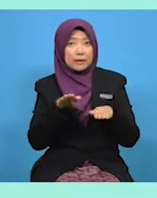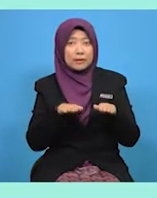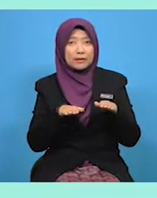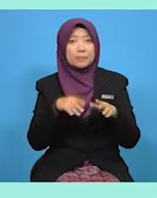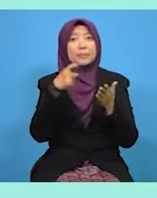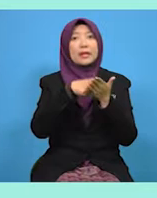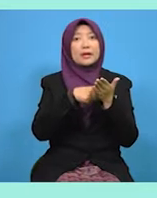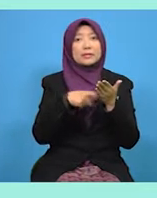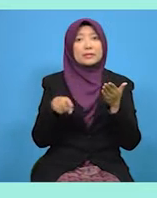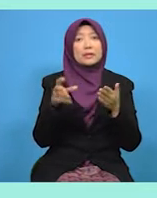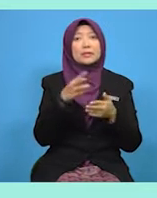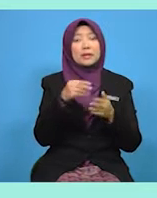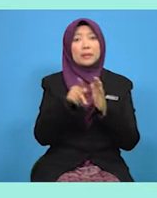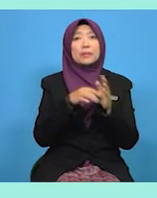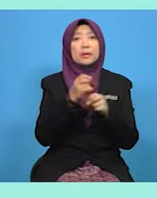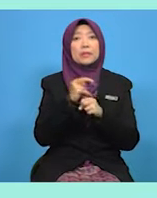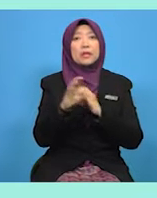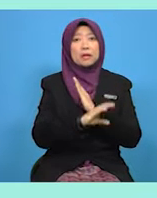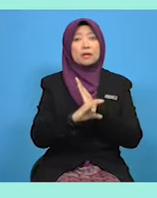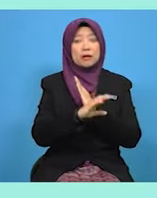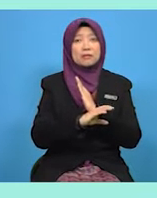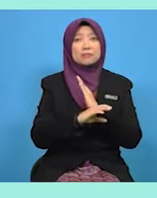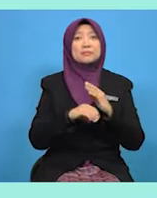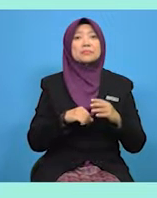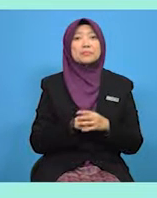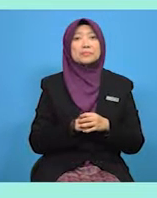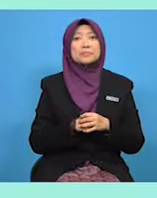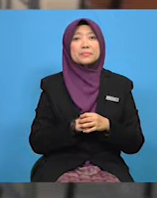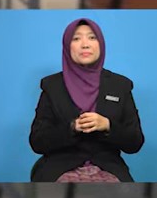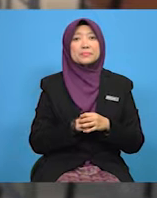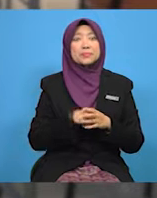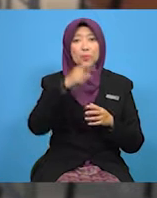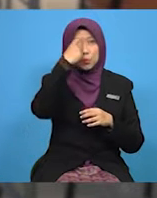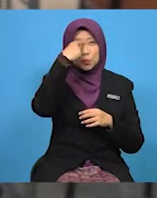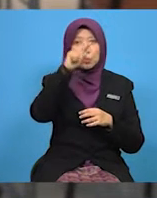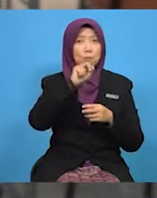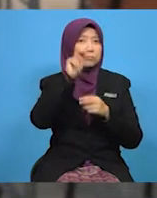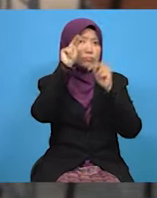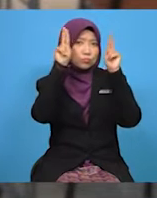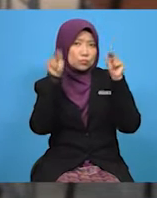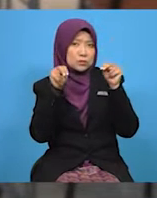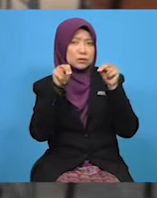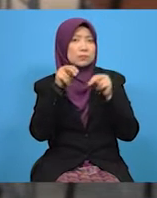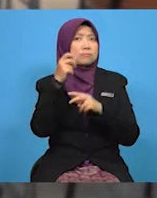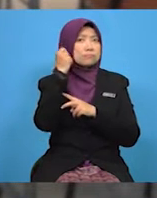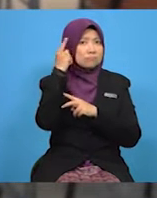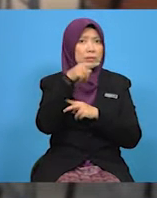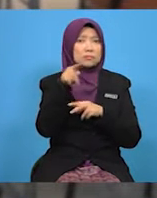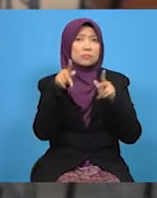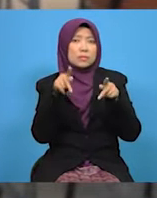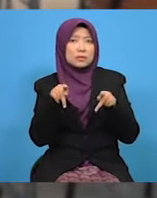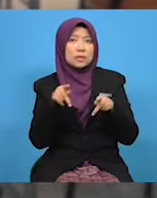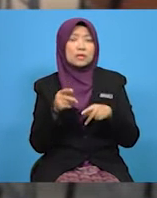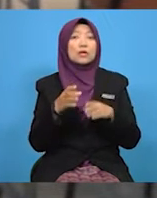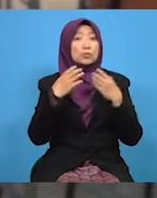keseimbangan, harga dan pendapatan negara benar. Untuk menguji kefahaman pelajar-pelajar,